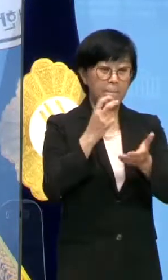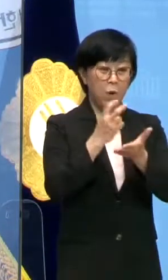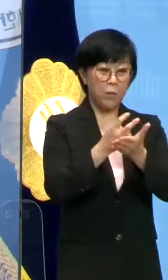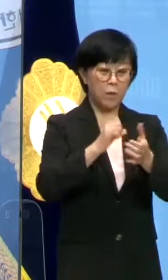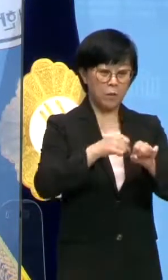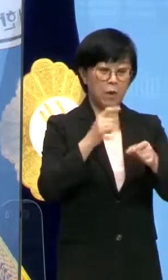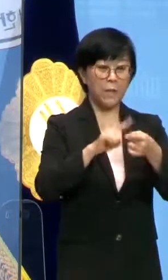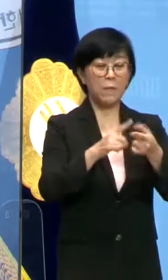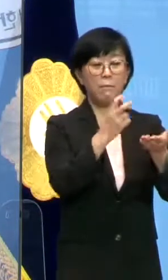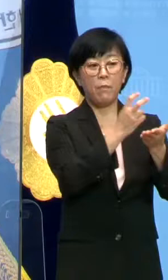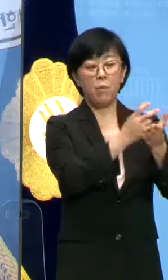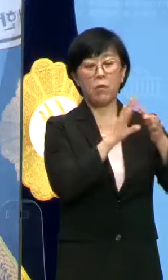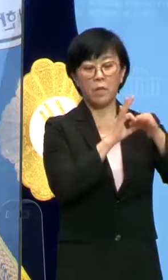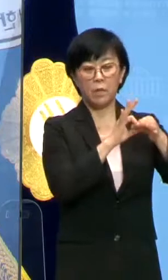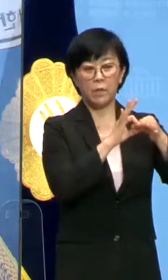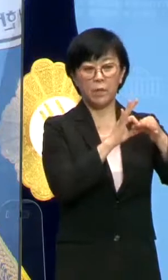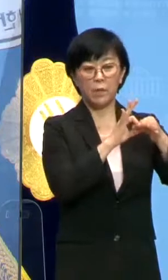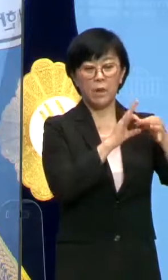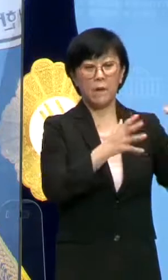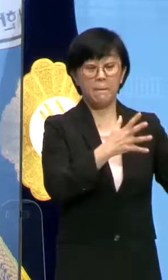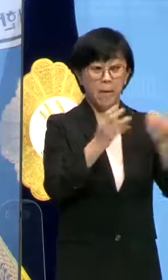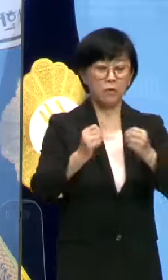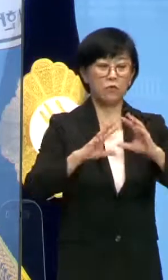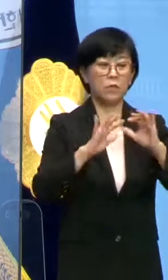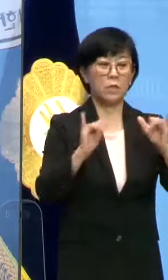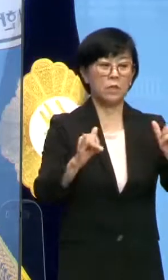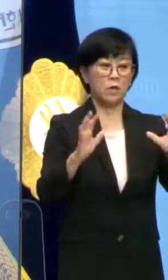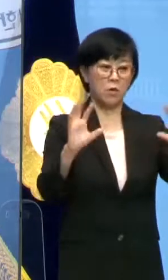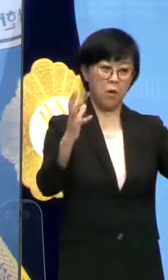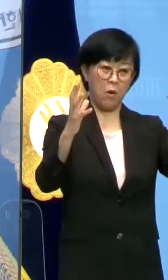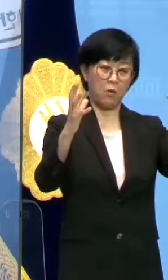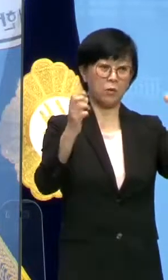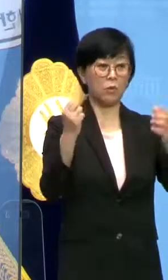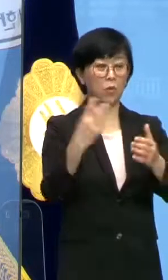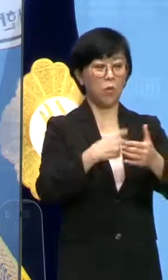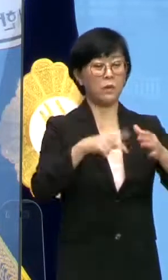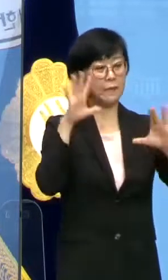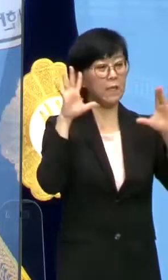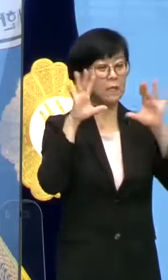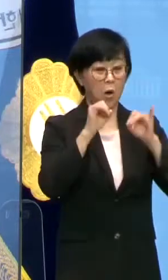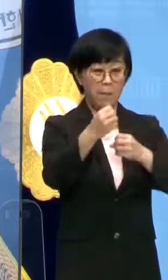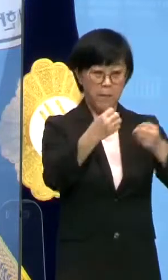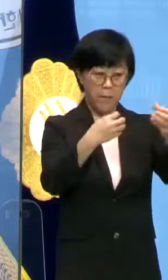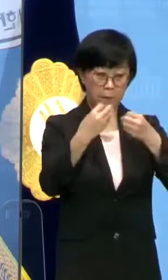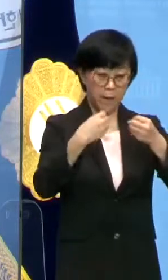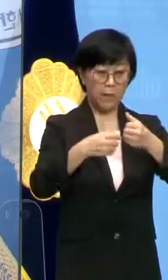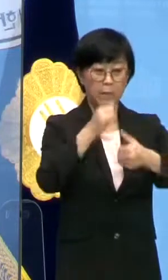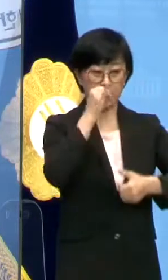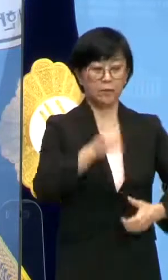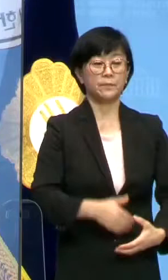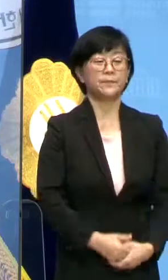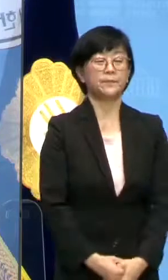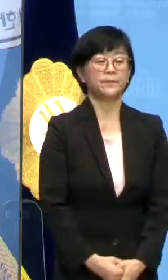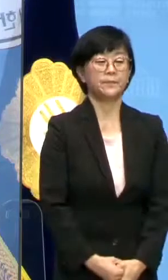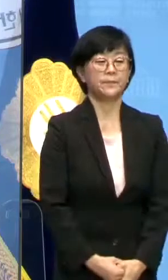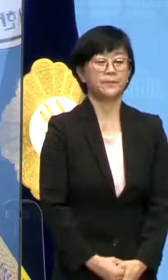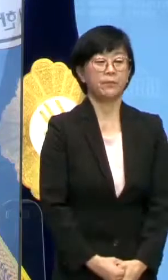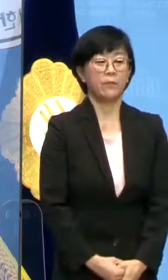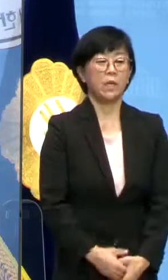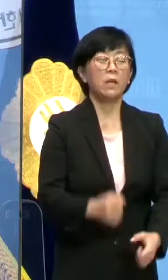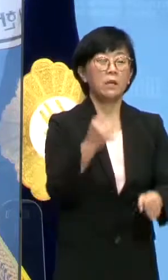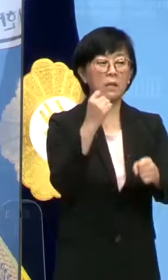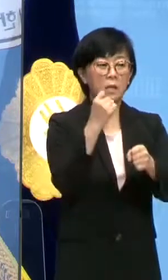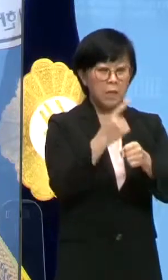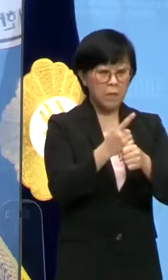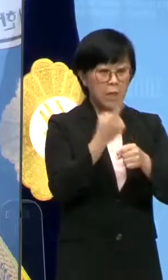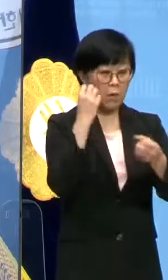제 기업 차별 법에 대해 많은 국민들이 응원과 찬성의 말씀들 보내주고 계십니다 이미